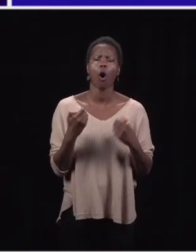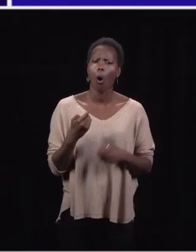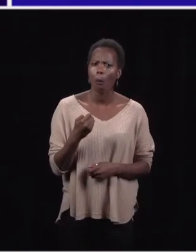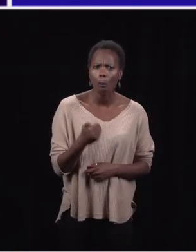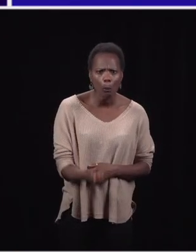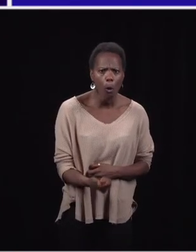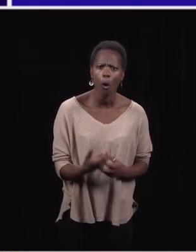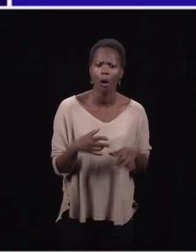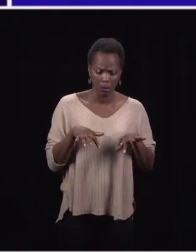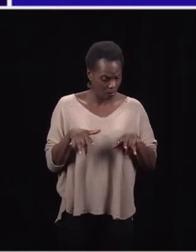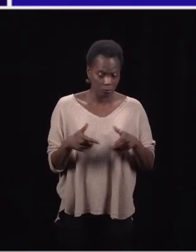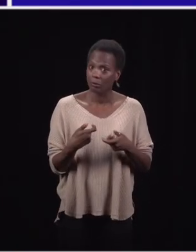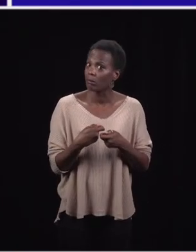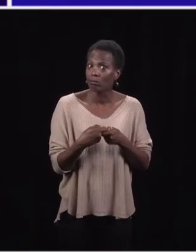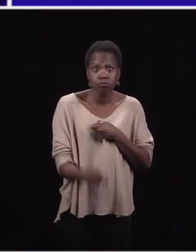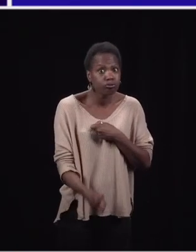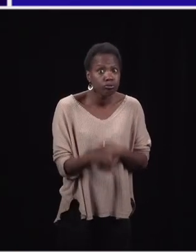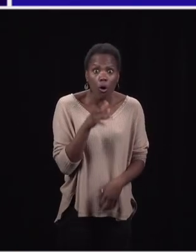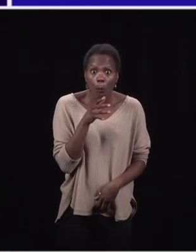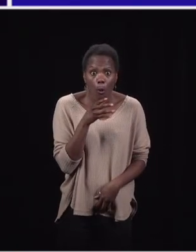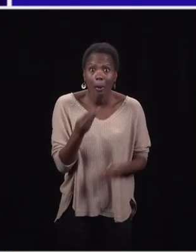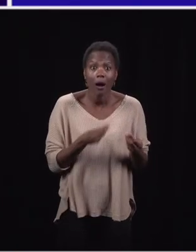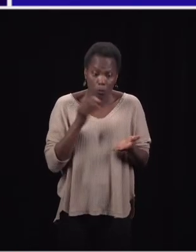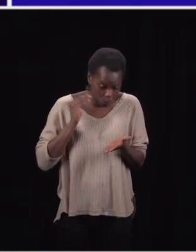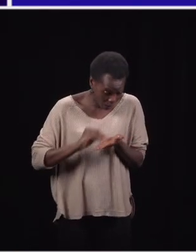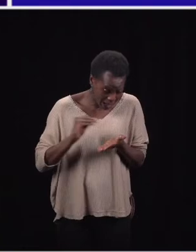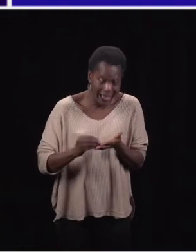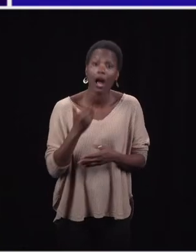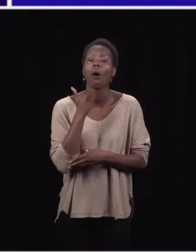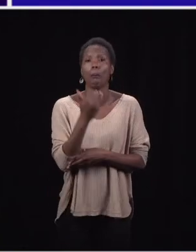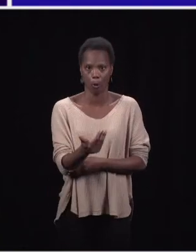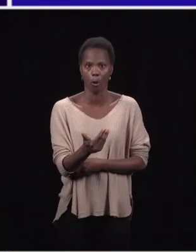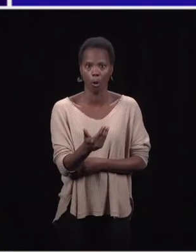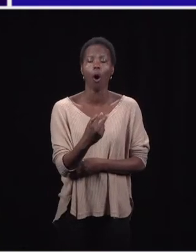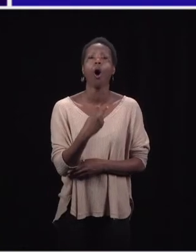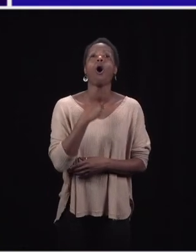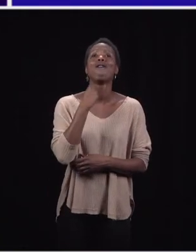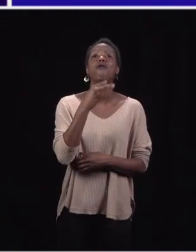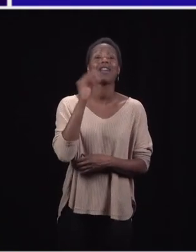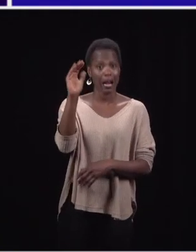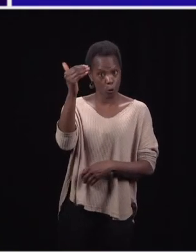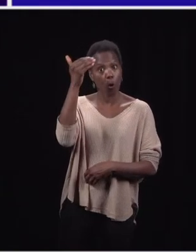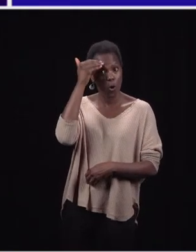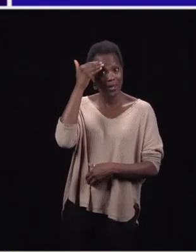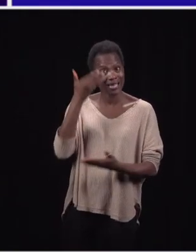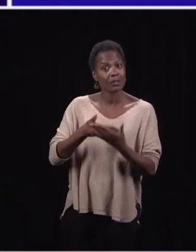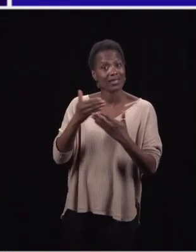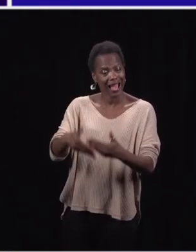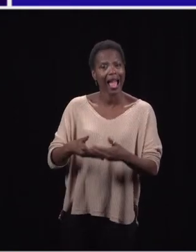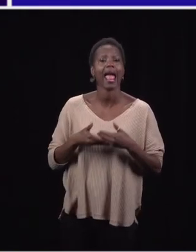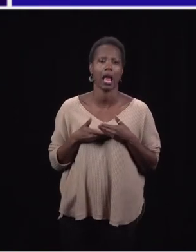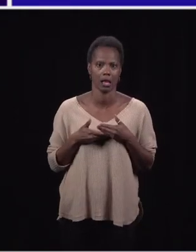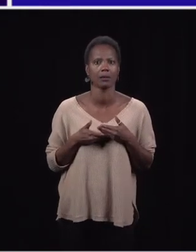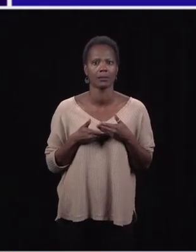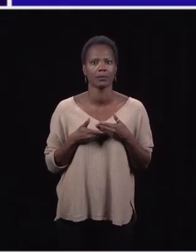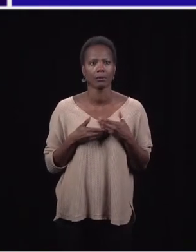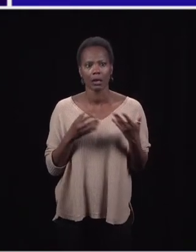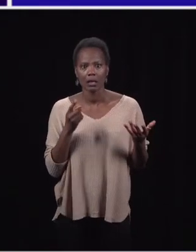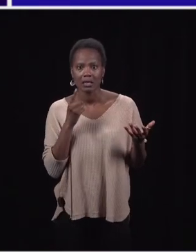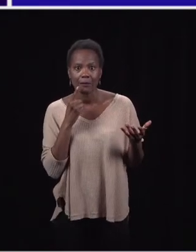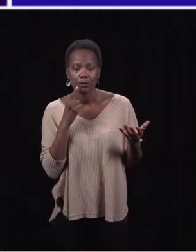sur un clavier par exemple ou même écrire c'est vrai que la reconnaissance vocale leur permet cela c'est-à-dire de